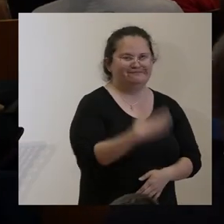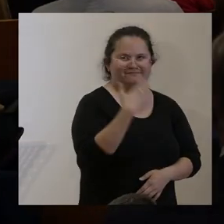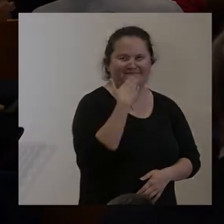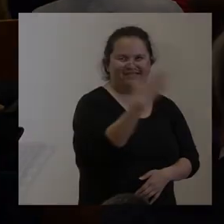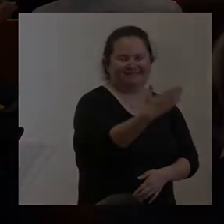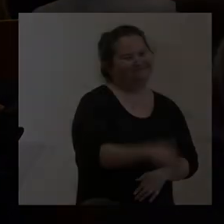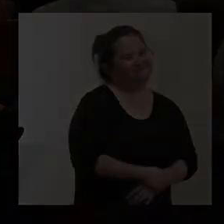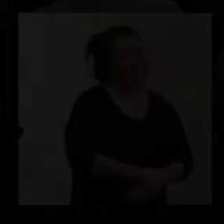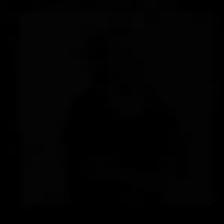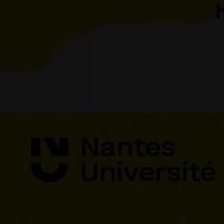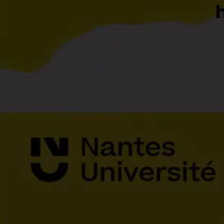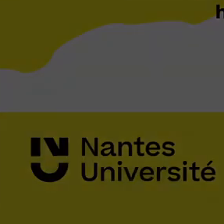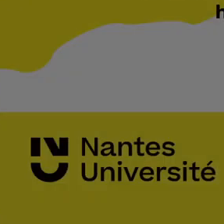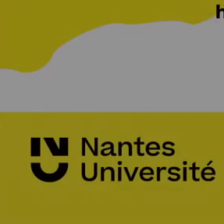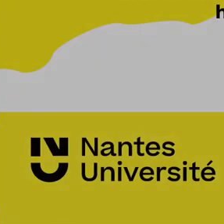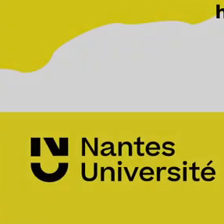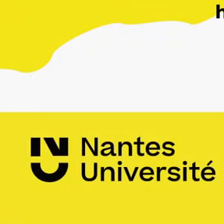Applaudissements